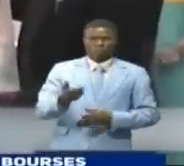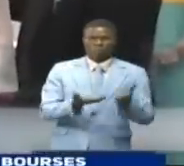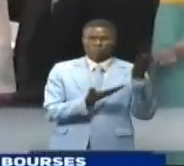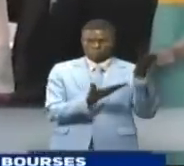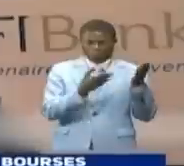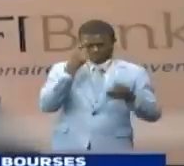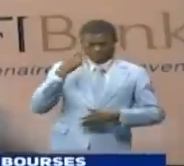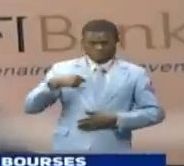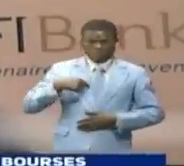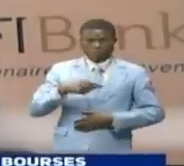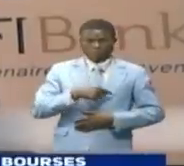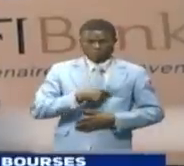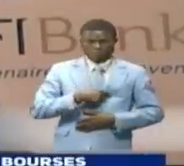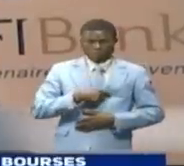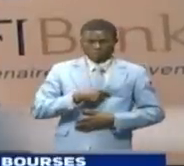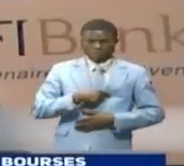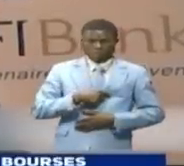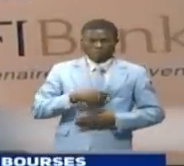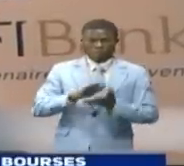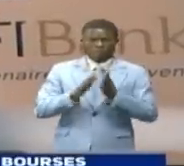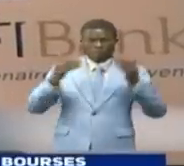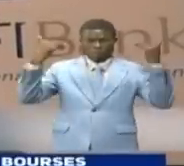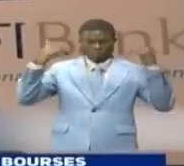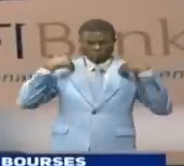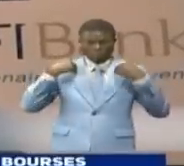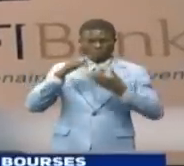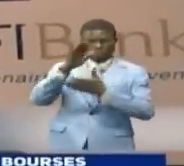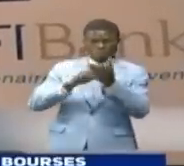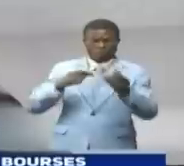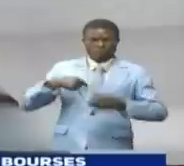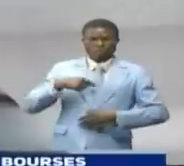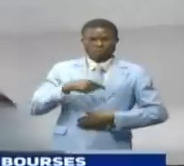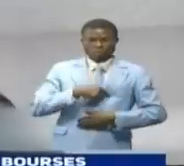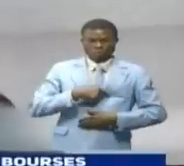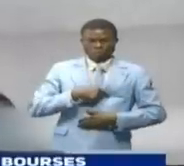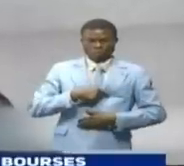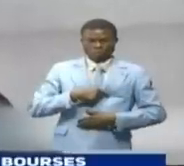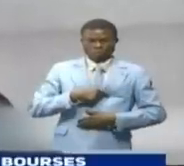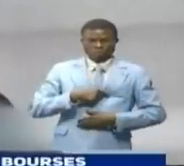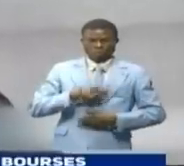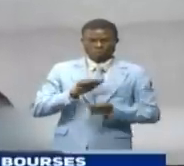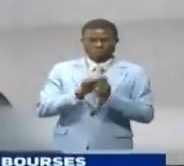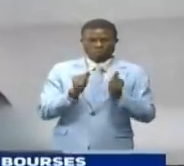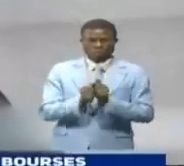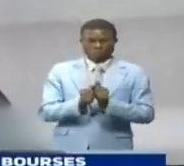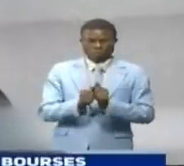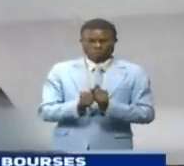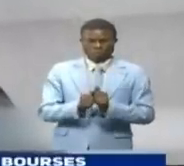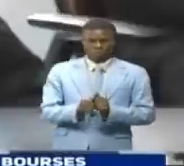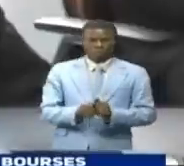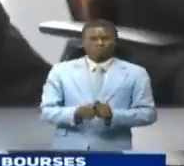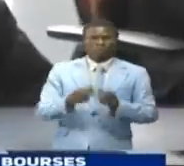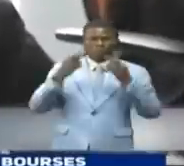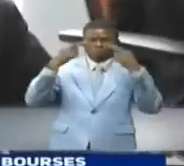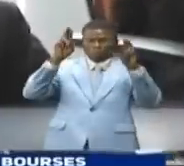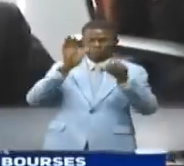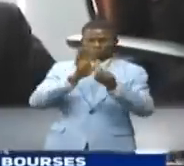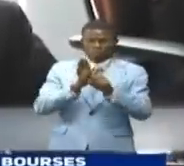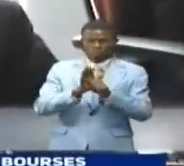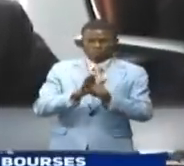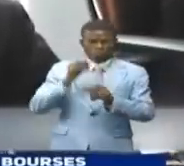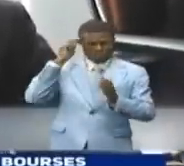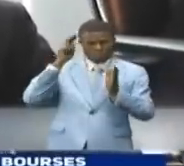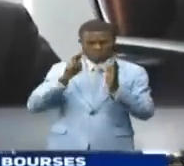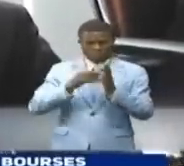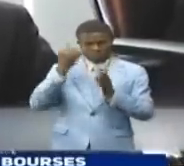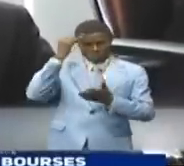nous d'être un acteur de référence également sur des sujets de responsabilité sociétale et d'environnement. C'est à ce